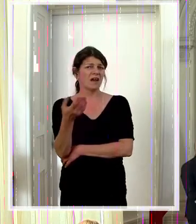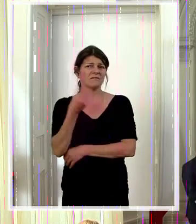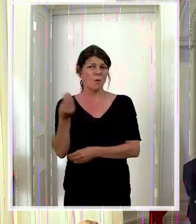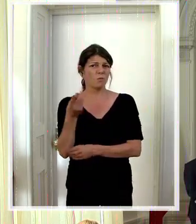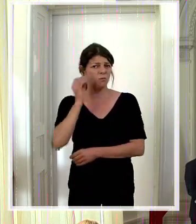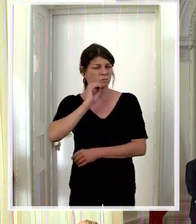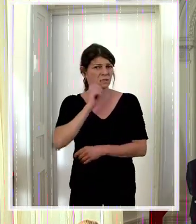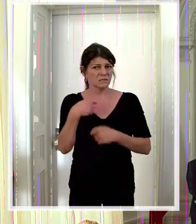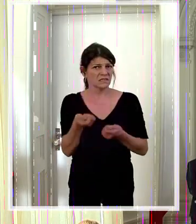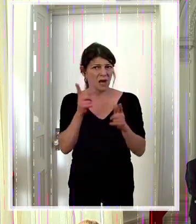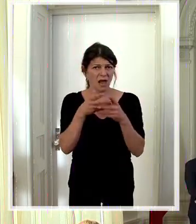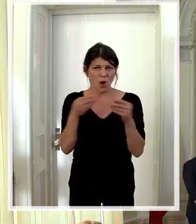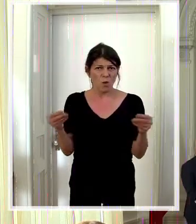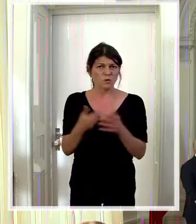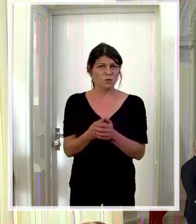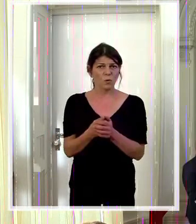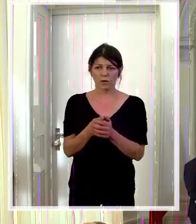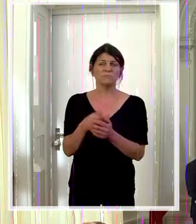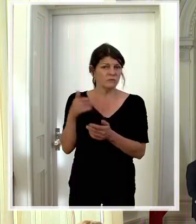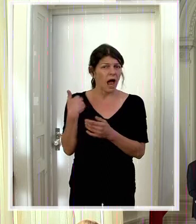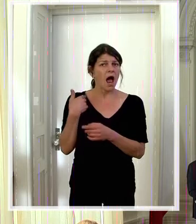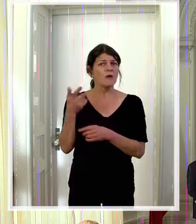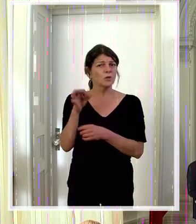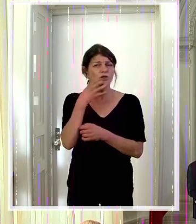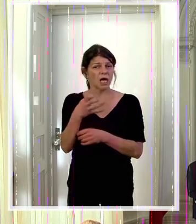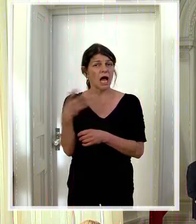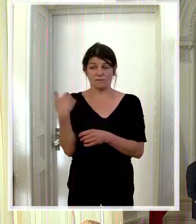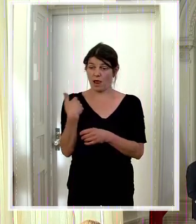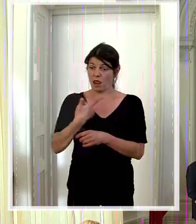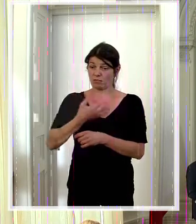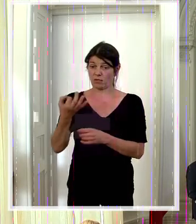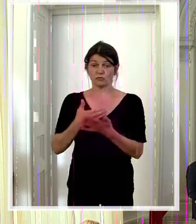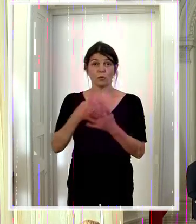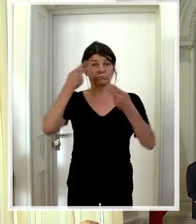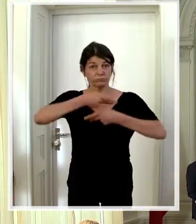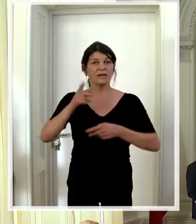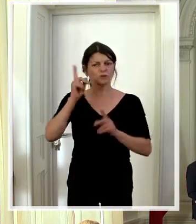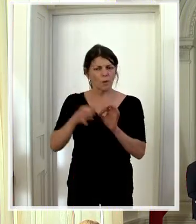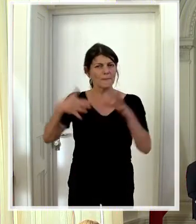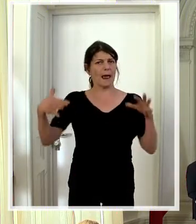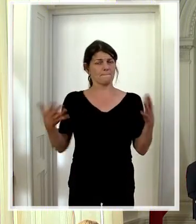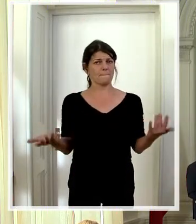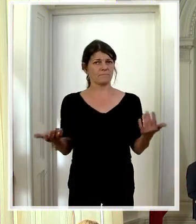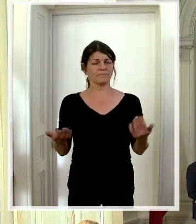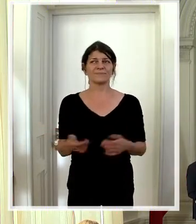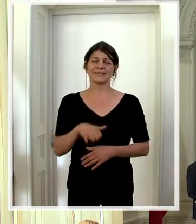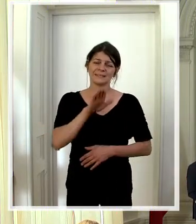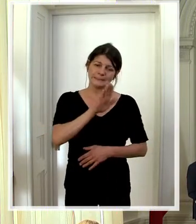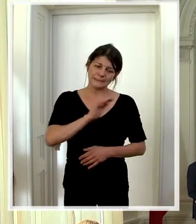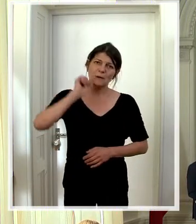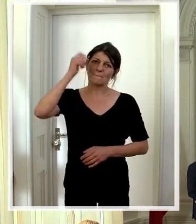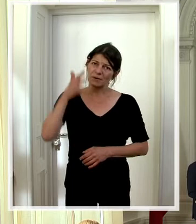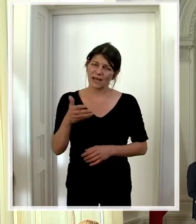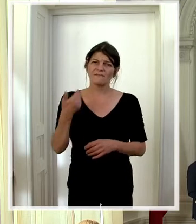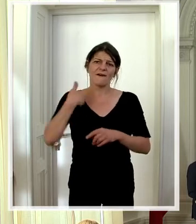Schaden keine Lösung gibt? Haben wir Landtag auch dafür gestimmt, dass man das entkoppelt? Also Prioritäten sind falsch gesetzt